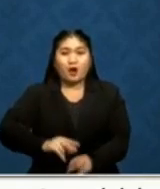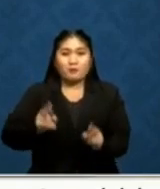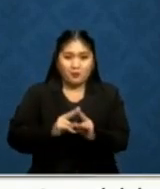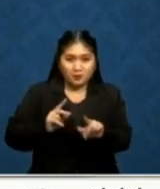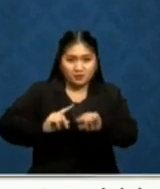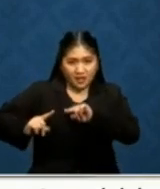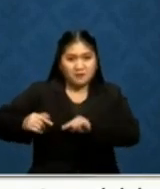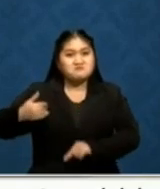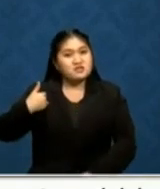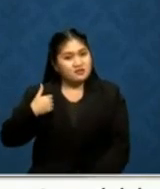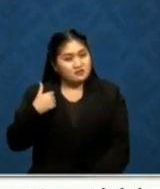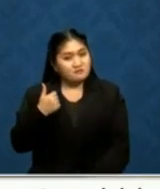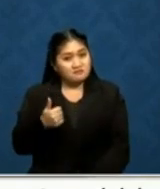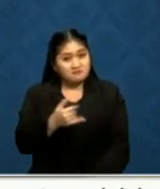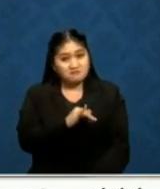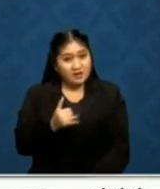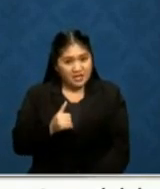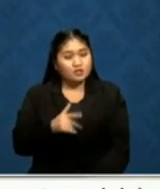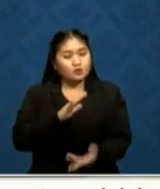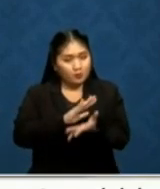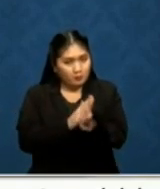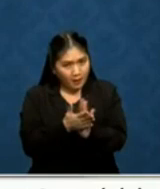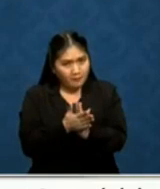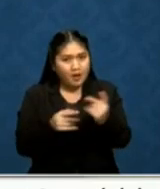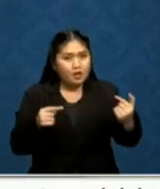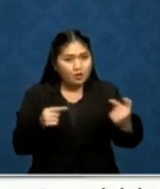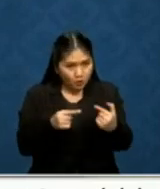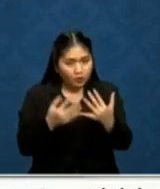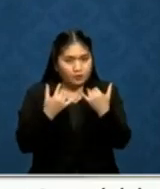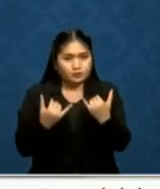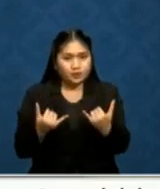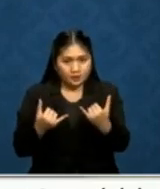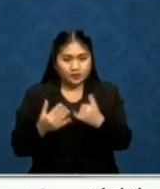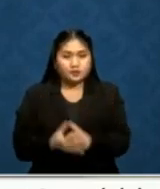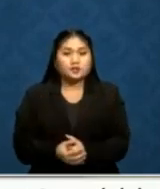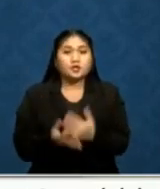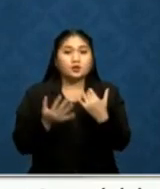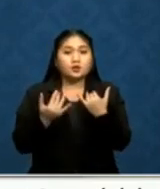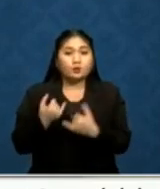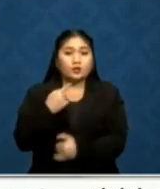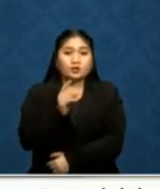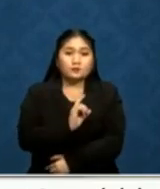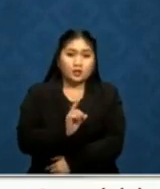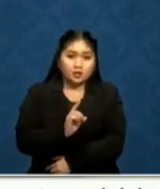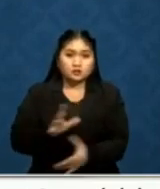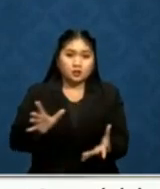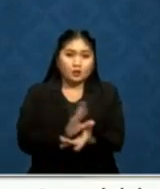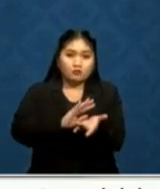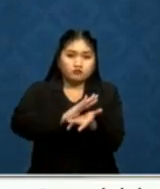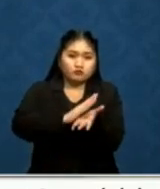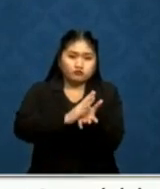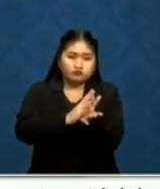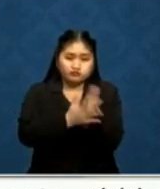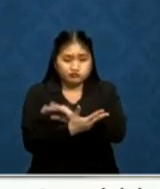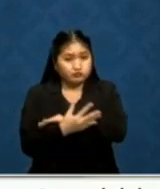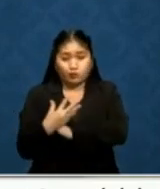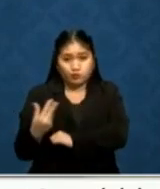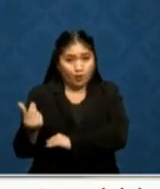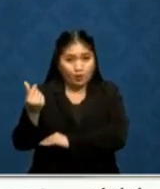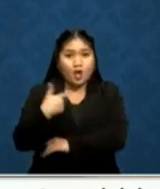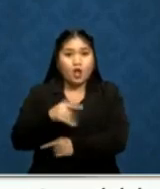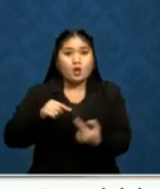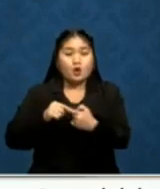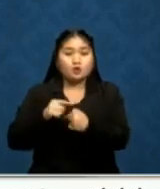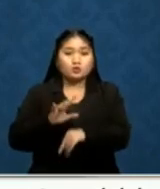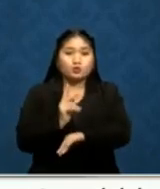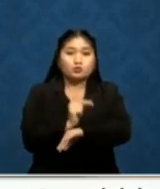ราได้แต่ควรปรับให้เหมาะสมกับสถานการณ์ในปัจจุบันที่ทุกวันนี้สังคมเปลี่ยนแปลงไปอย่างรวดเร็วทั้งทางด้